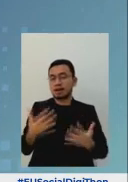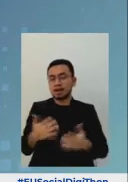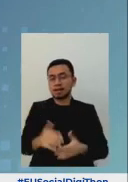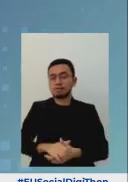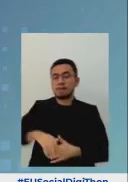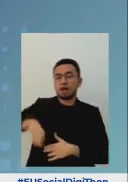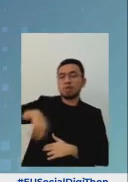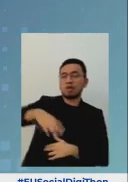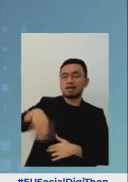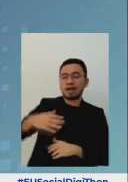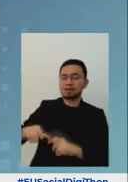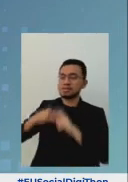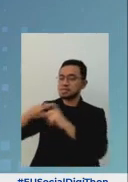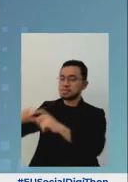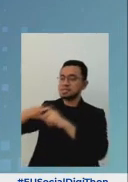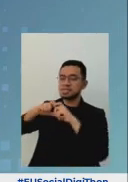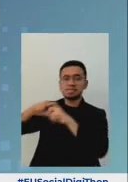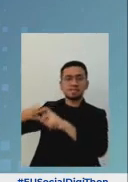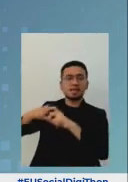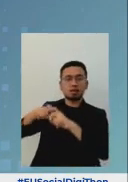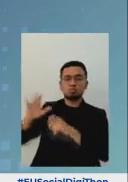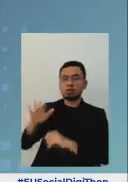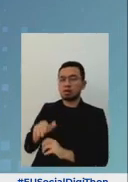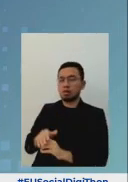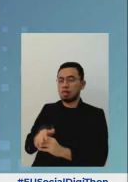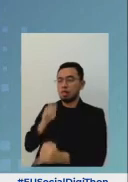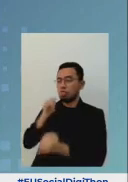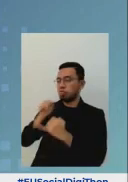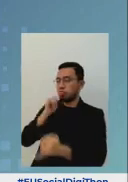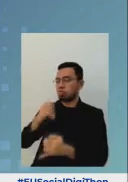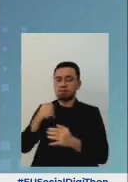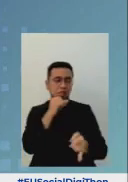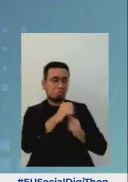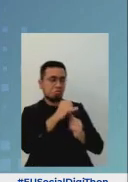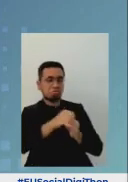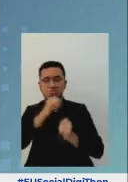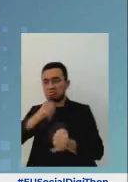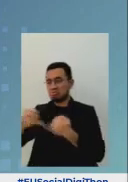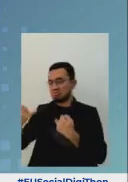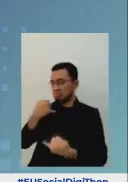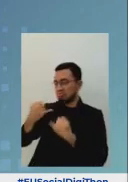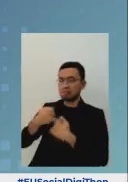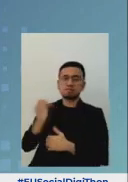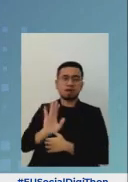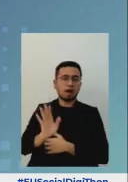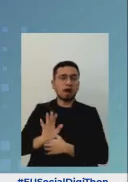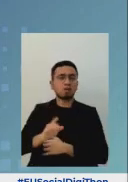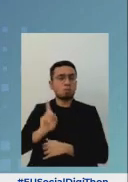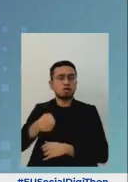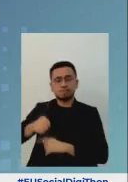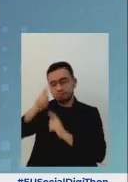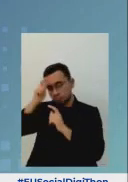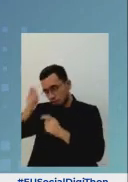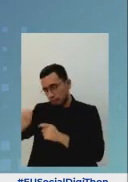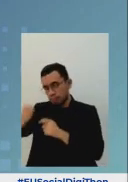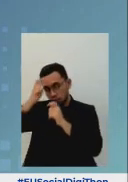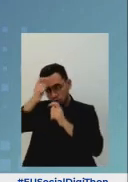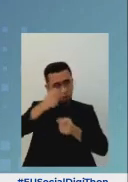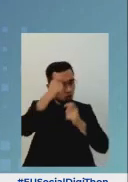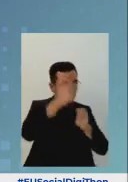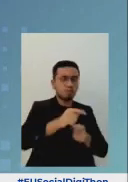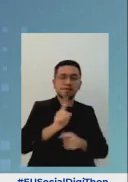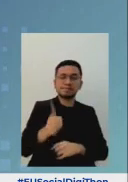tidak perlu harus merendahkan orang lain ya, namun kita bisa menghargai orang lain gitu. Nah, kita